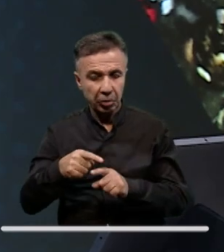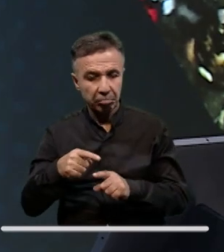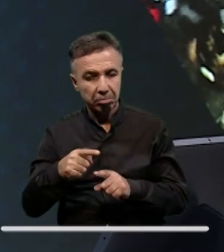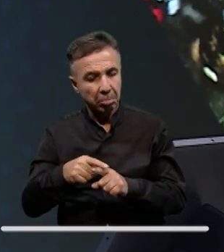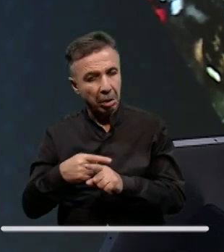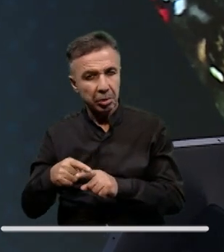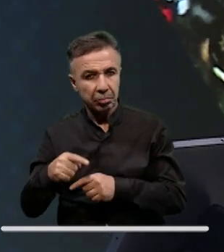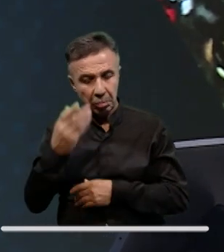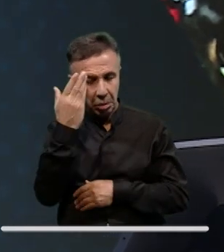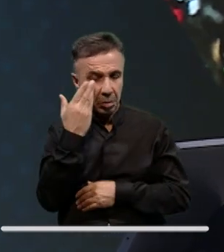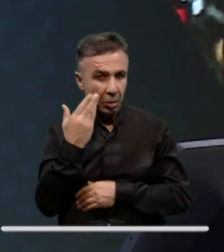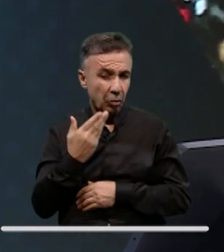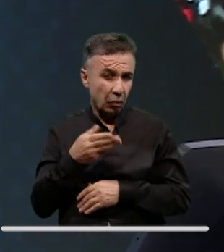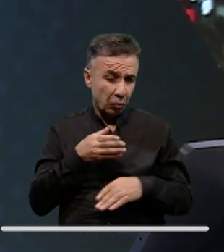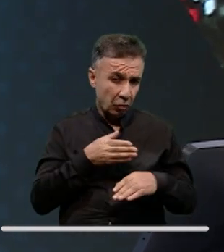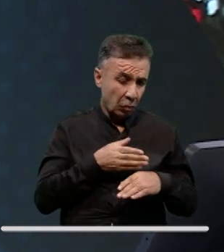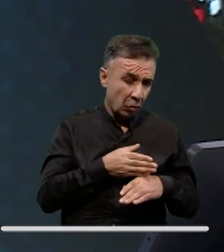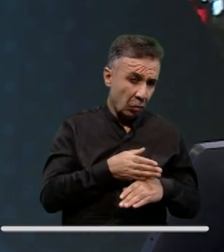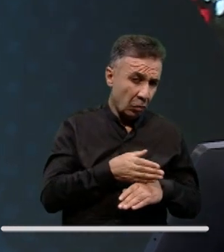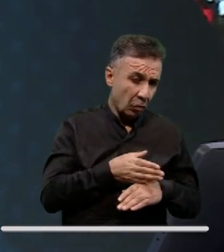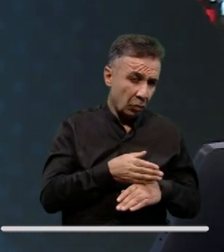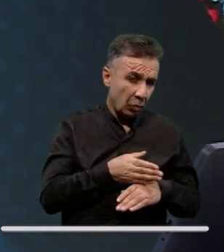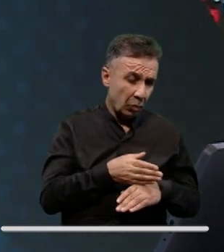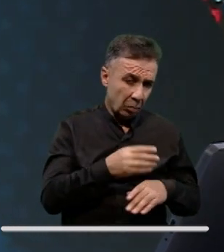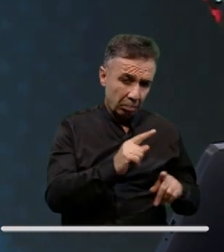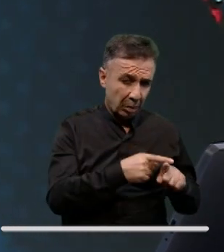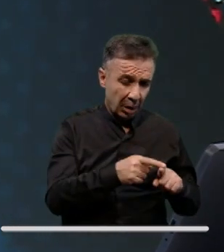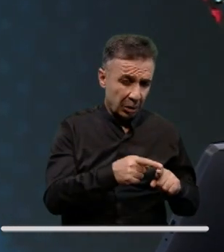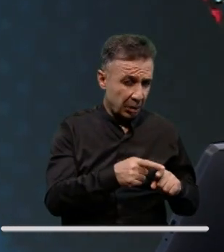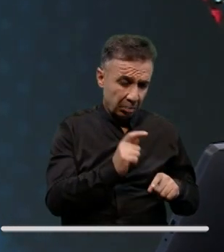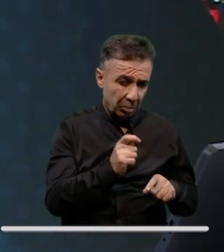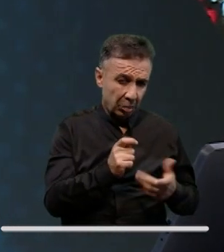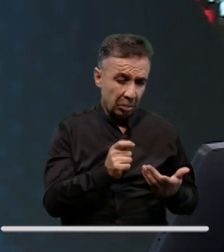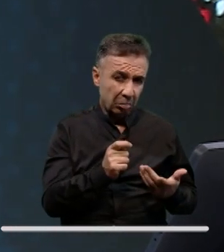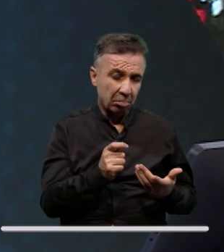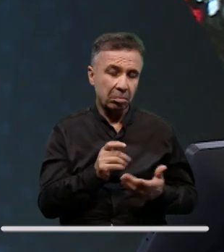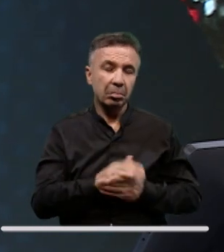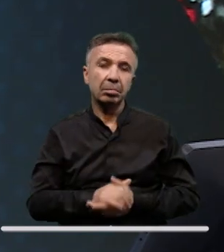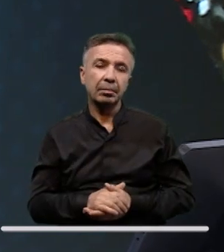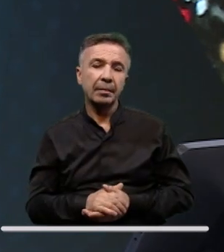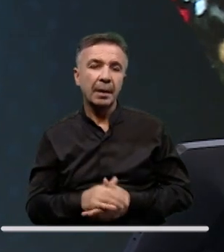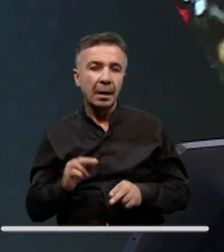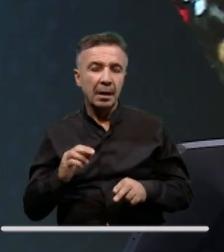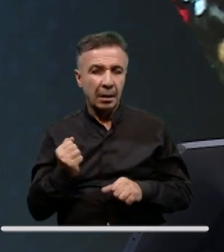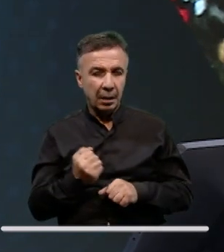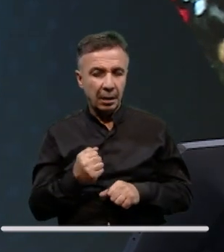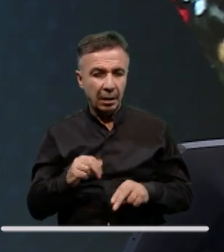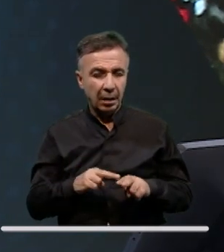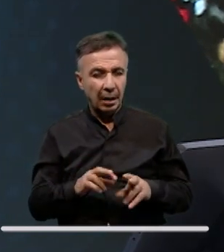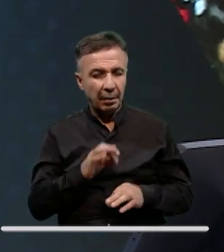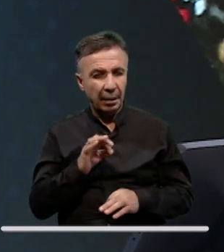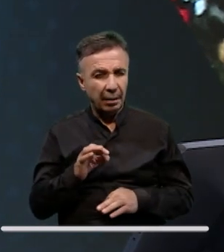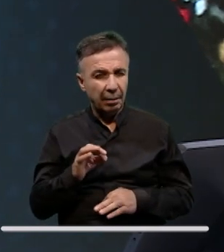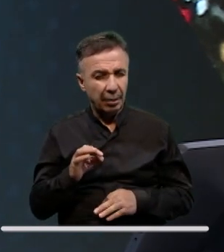paylaşılıyor yani doğrunun alıcısının biraz az olduğu dönemlerde yiz Kaya Bey Şimdi şöyle bir soru sormuş muhterem hocam bu videoyu Ben de